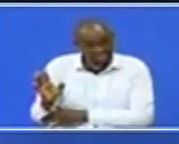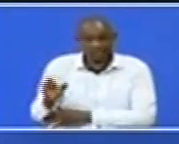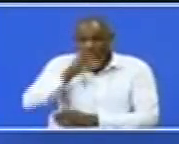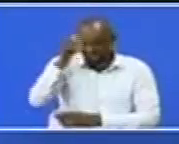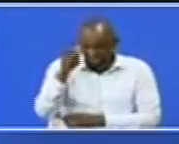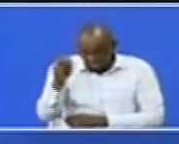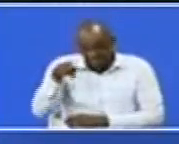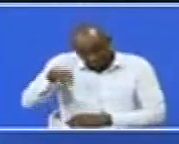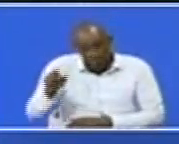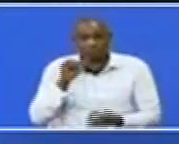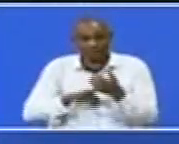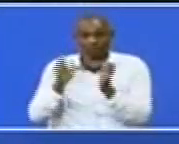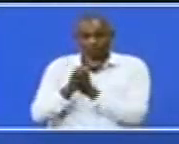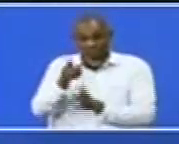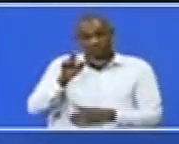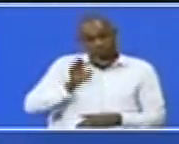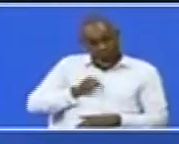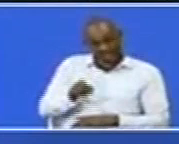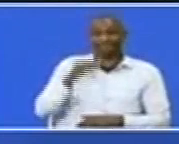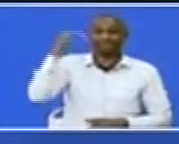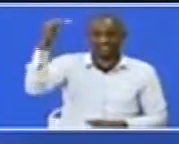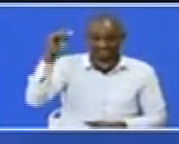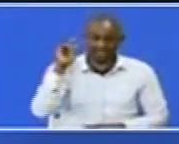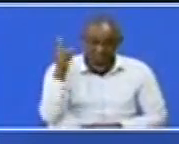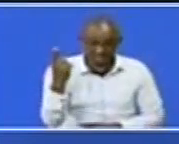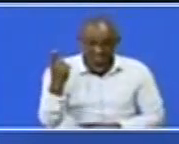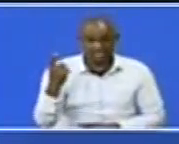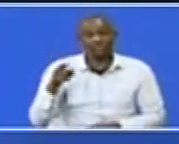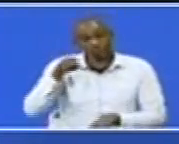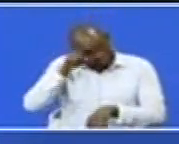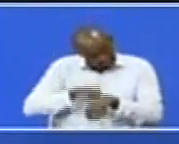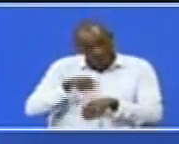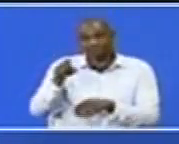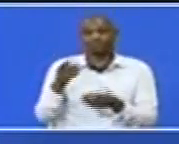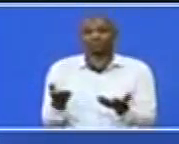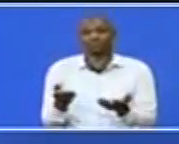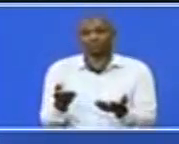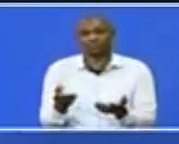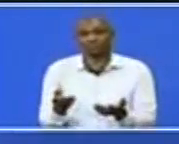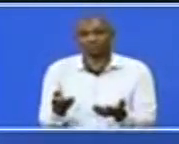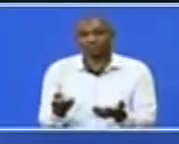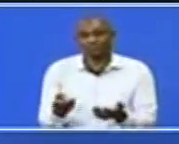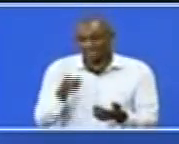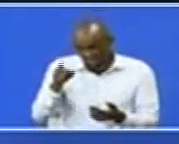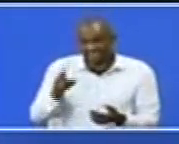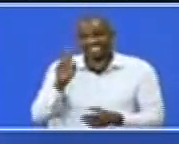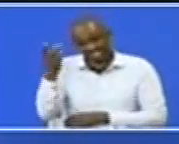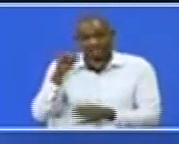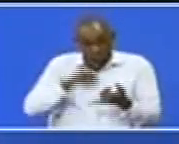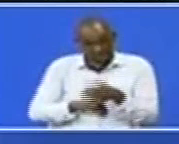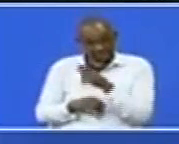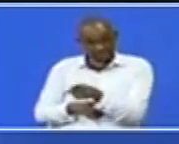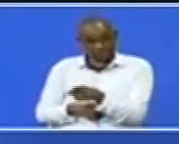Chen ni pipi ya Rebeka mkubwa. Saa mwingine tuliana ni pipi wa pili